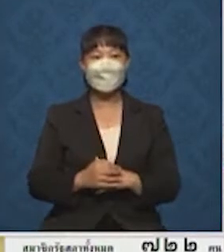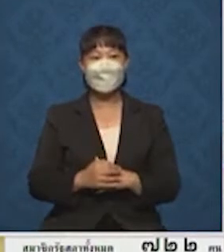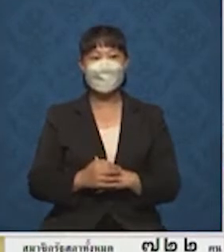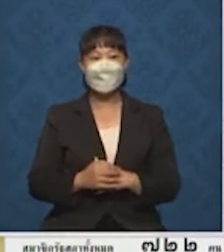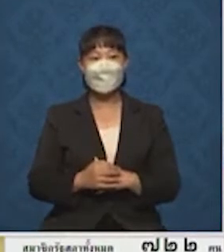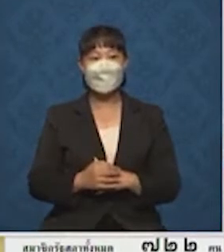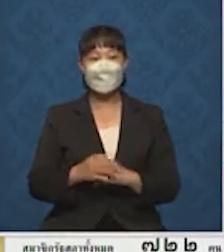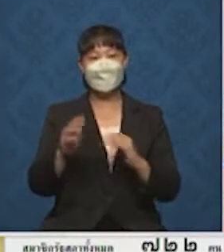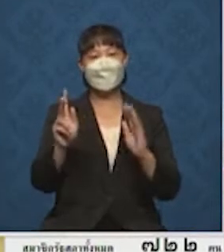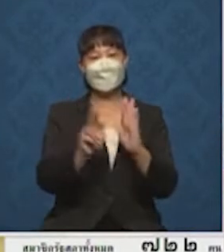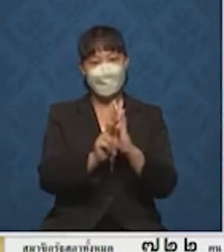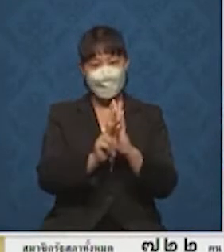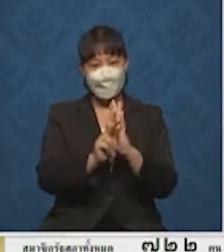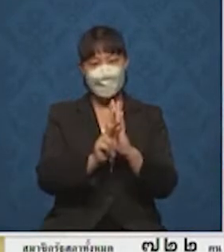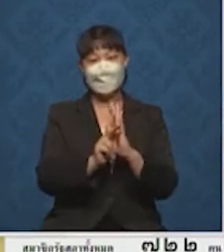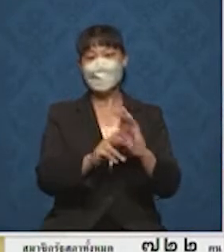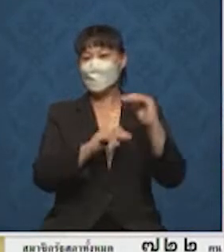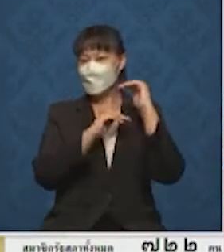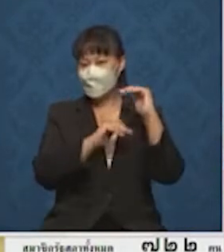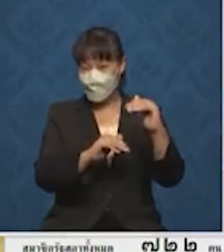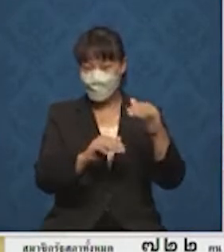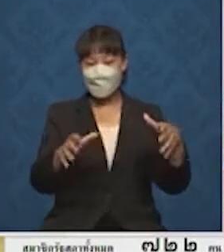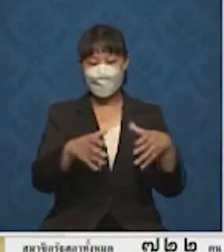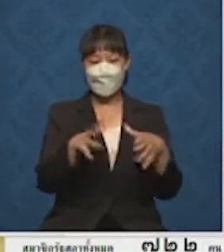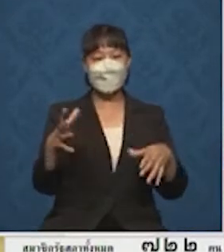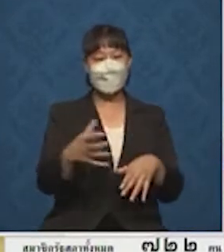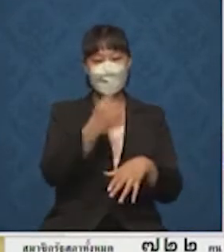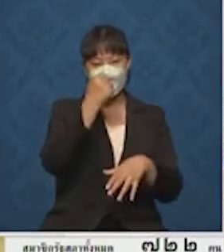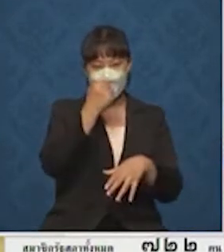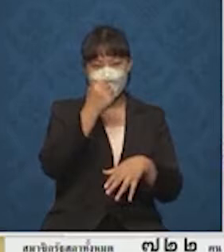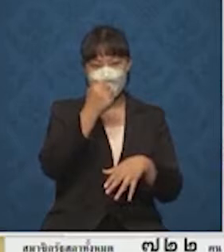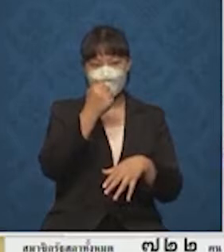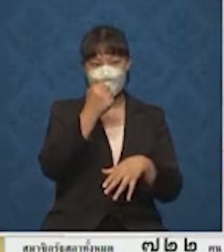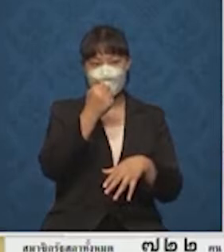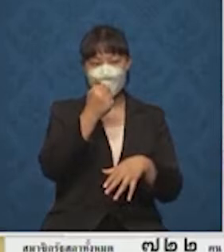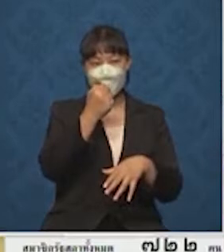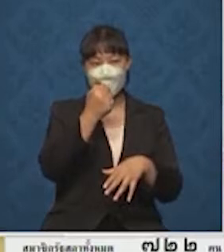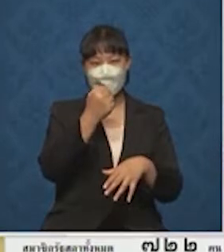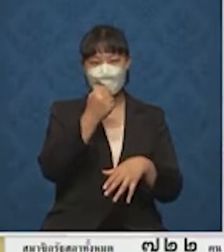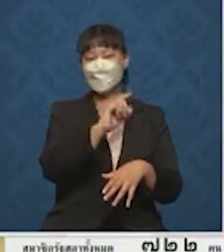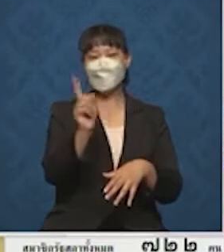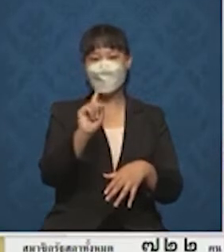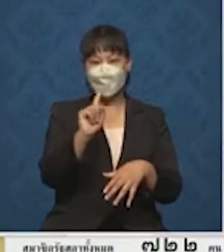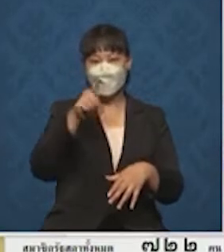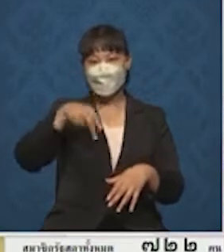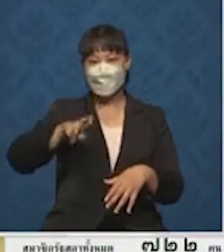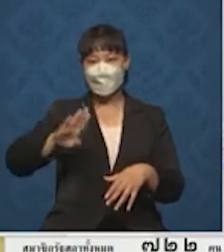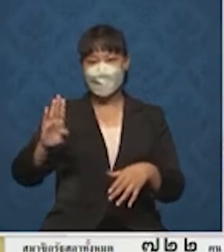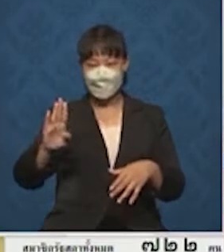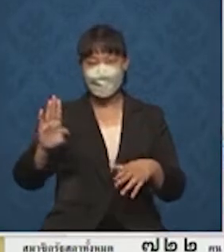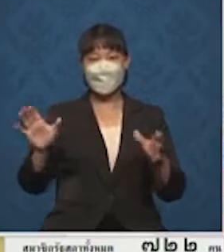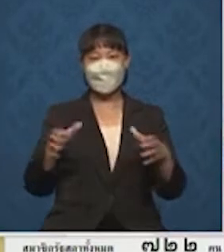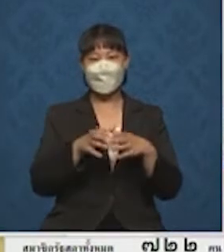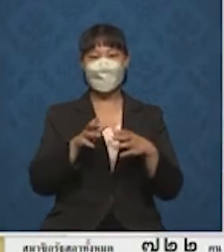ที่จะเป็นพลกการเมืองก็คือพระปัญา Pale counter pl prev. ว่าโยพลการเมือง